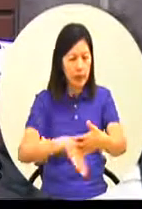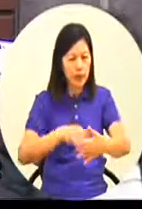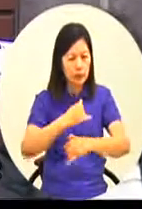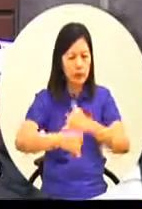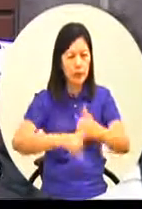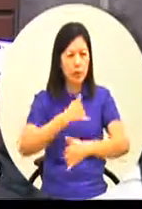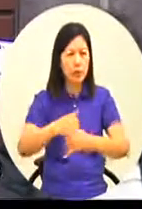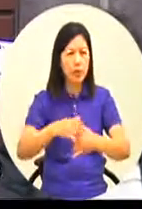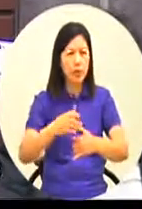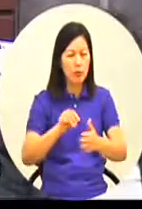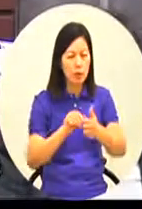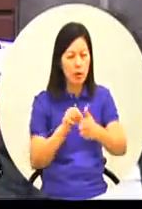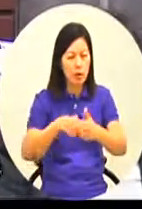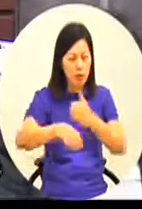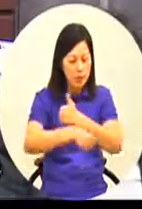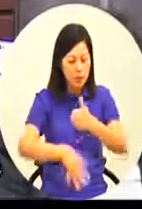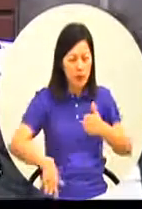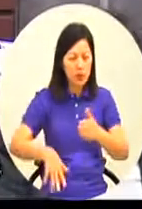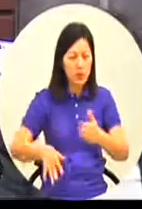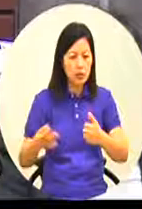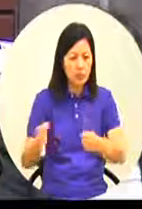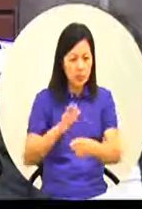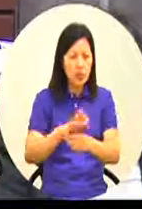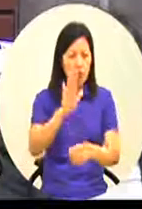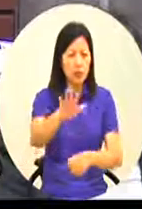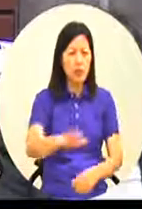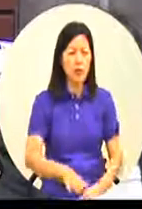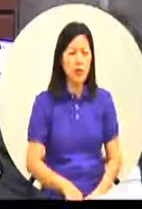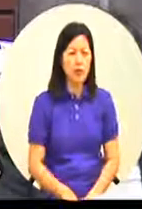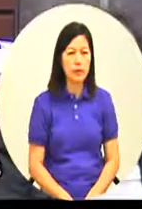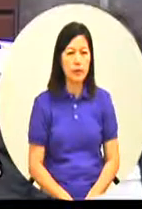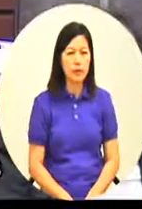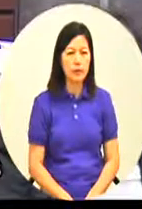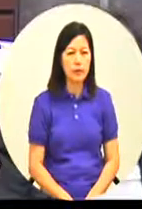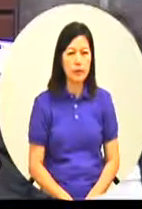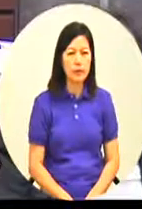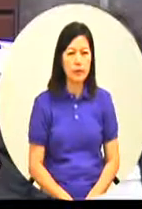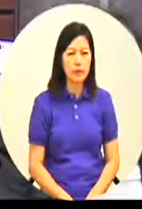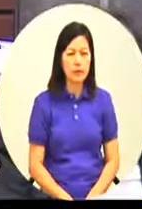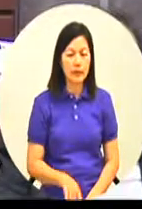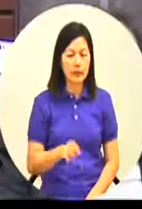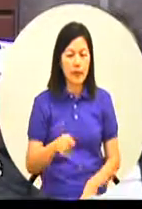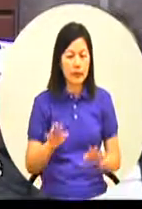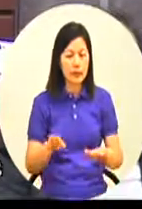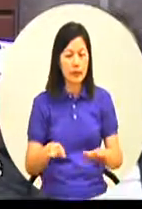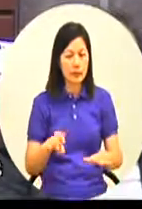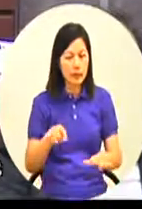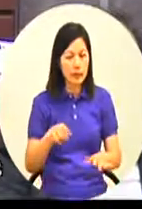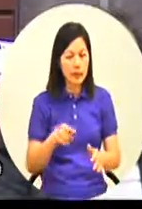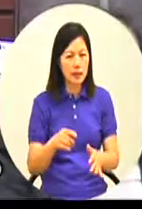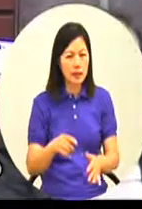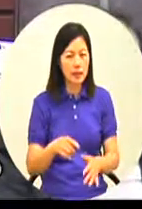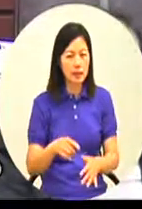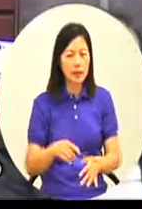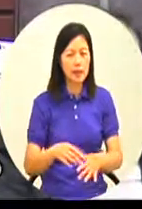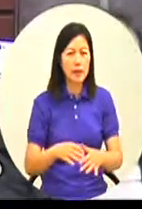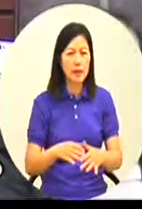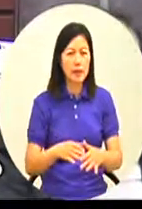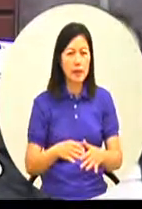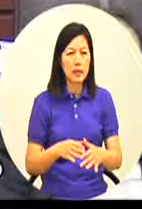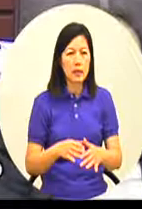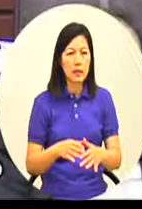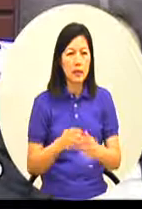的系统里面来做一个补助，那这个部分哦，目前哦还没有得到内政部营建署的同意